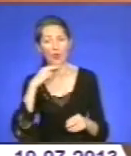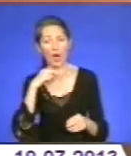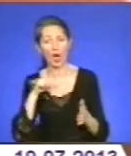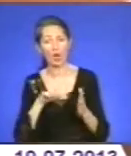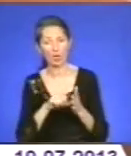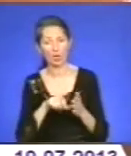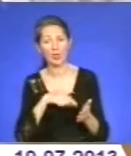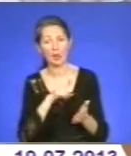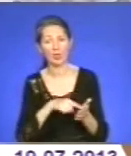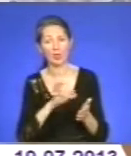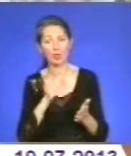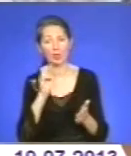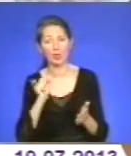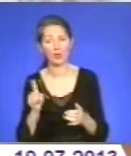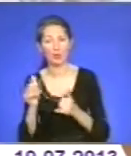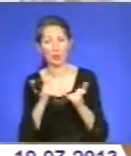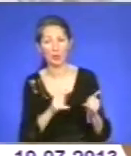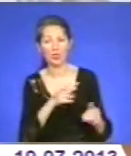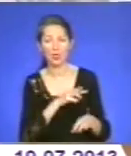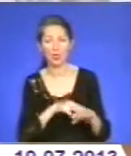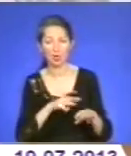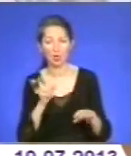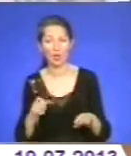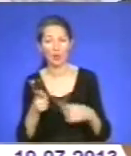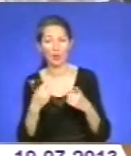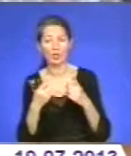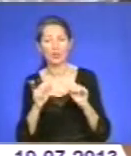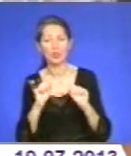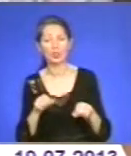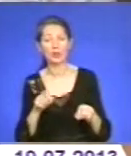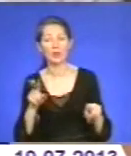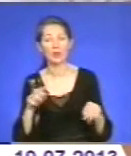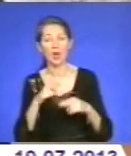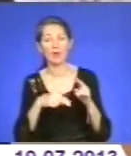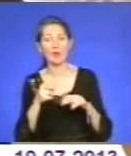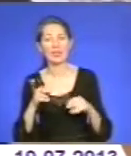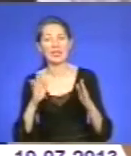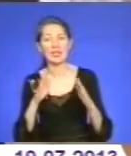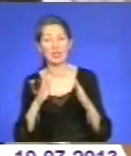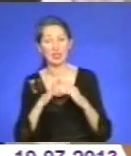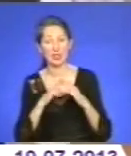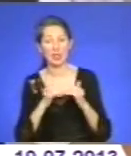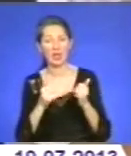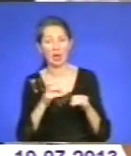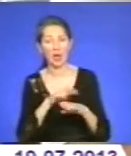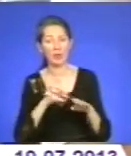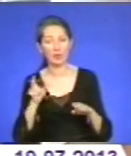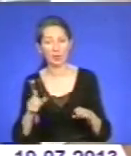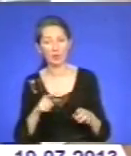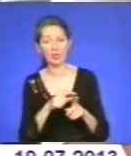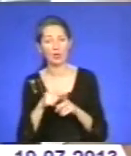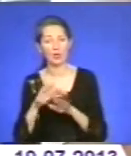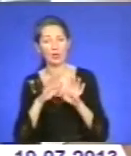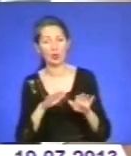питання соціального забезпечення правоохоронців. Обговорювалися можливість зведення житла для міліціонерів. За словами заступника начальника